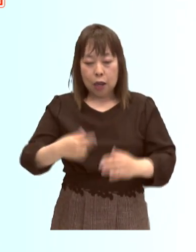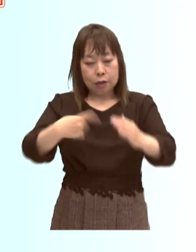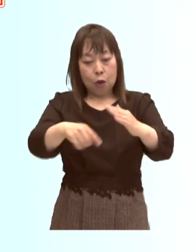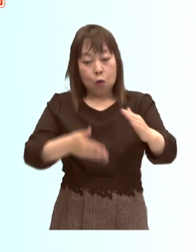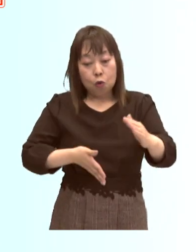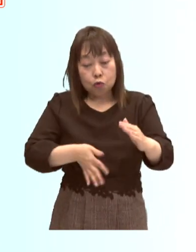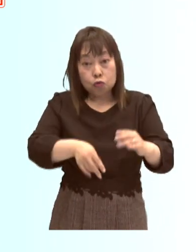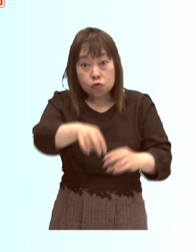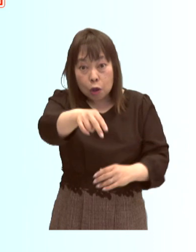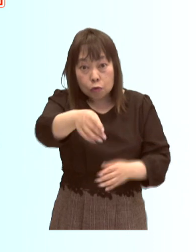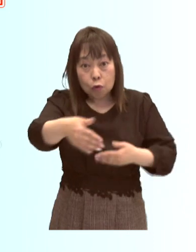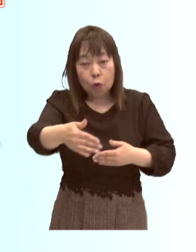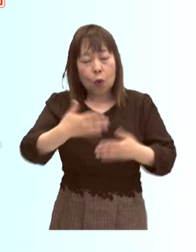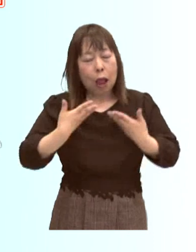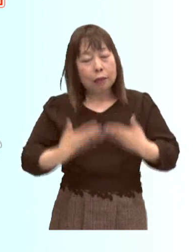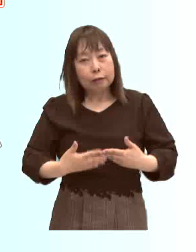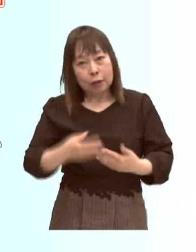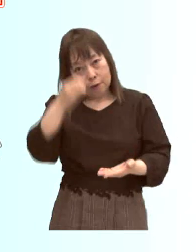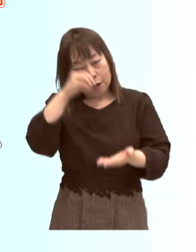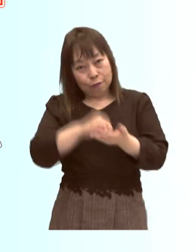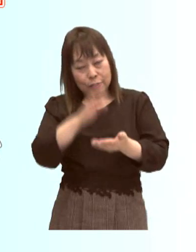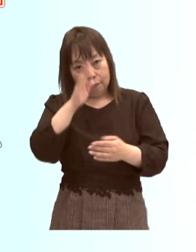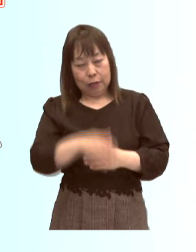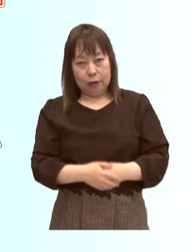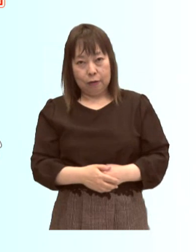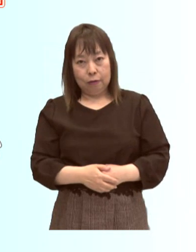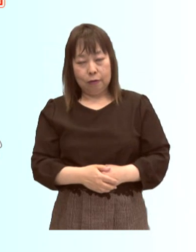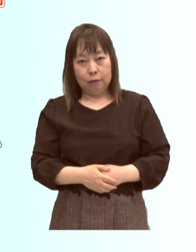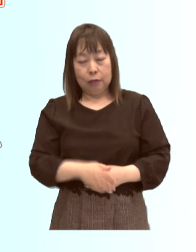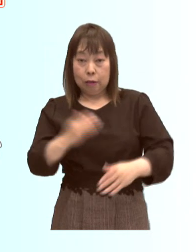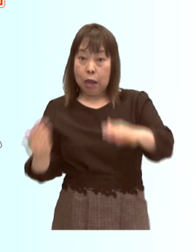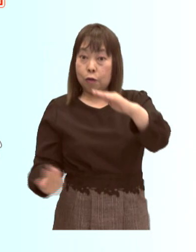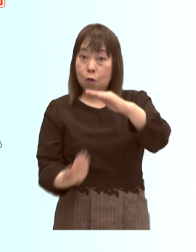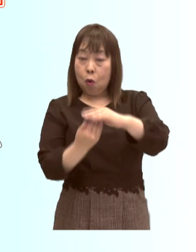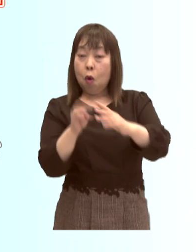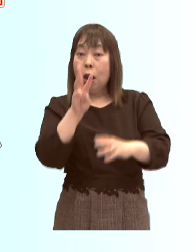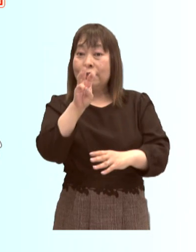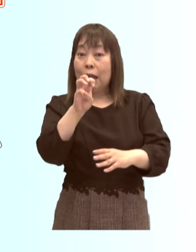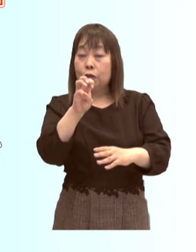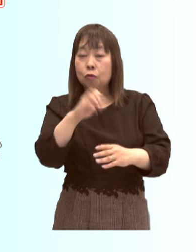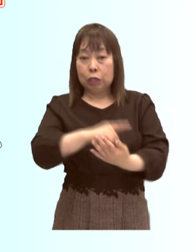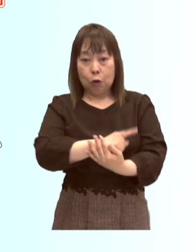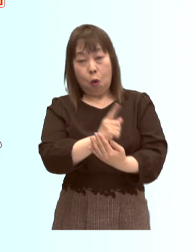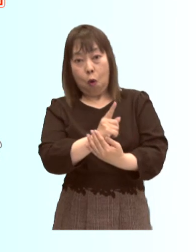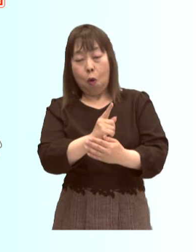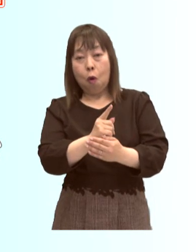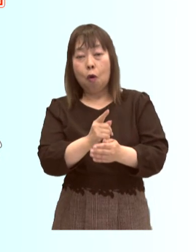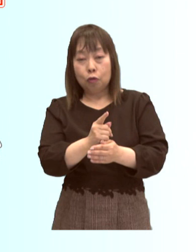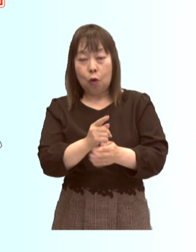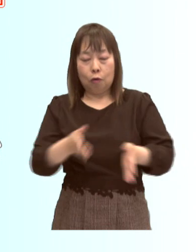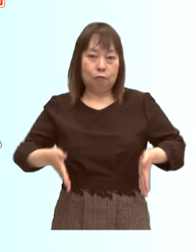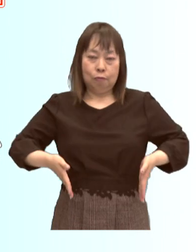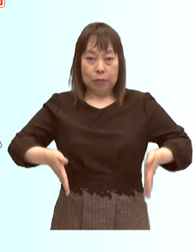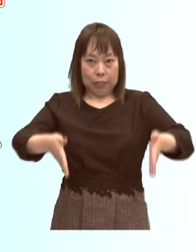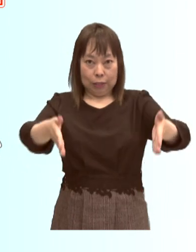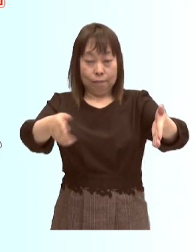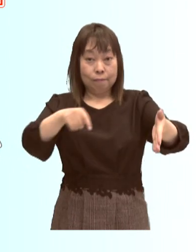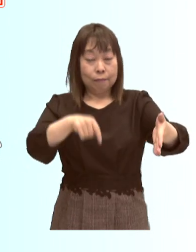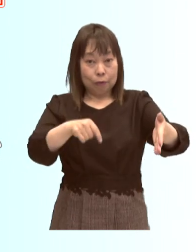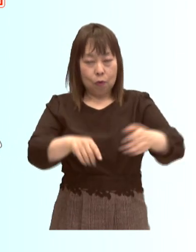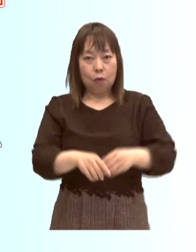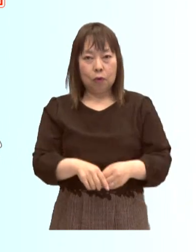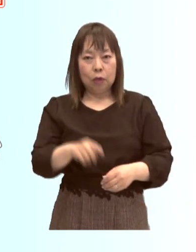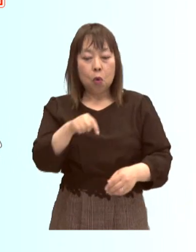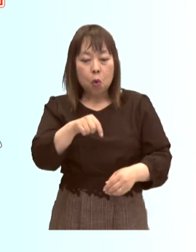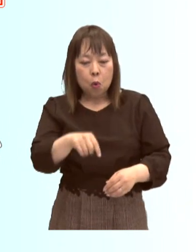ょう。最高速度30キロの区域規制のゾーン30など人優先